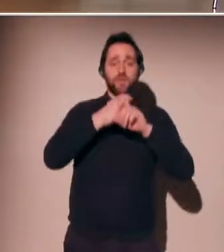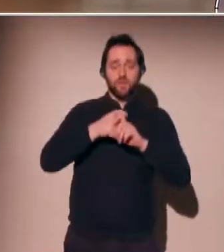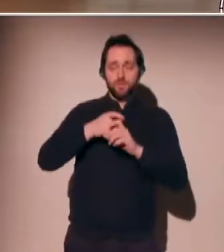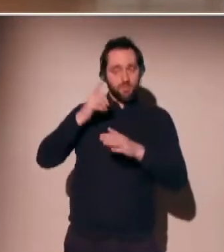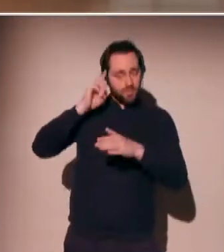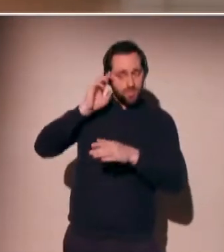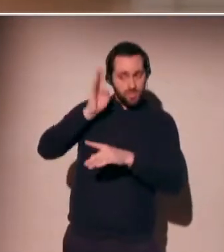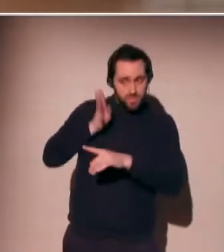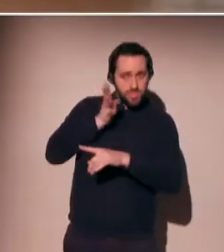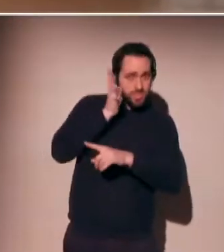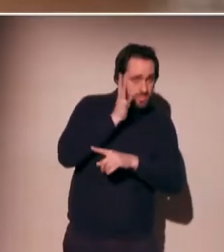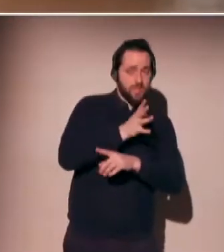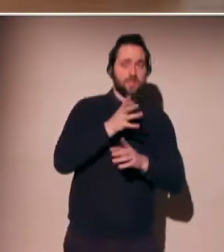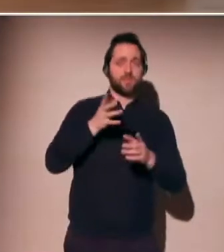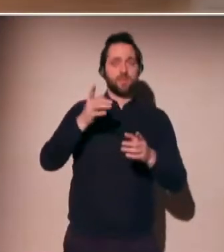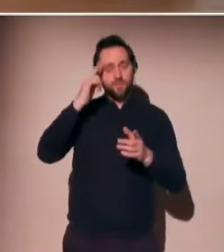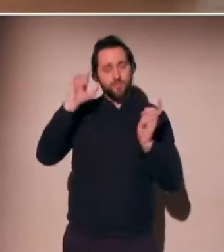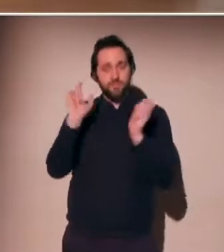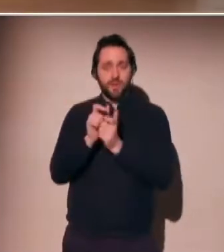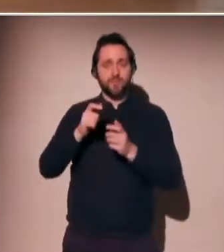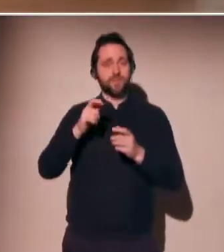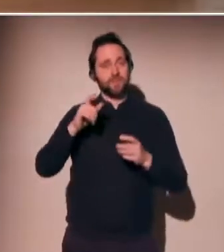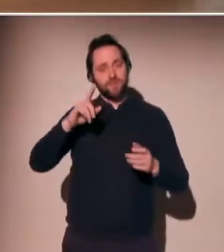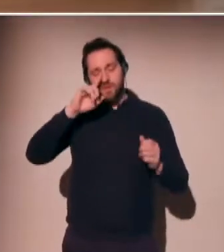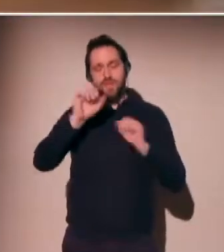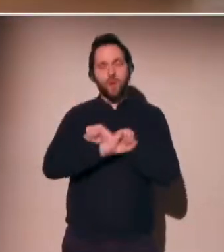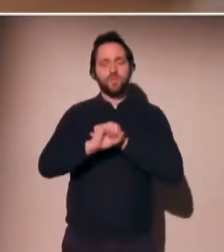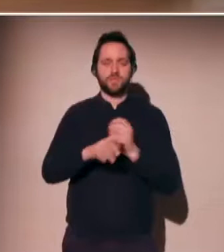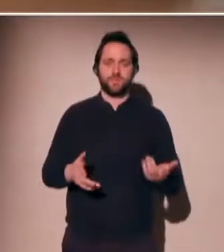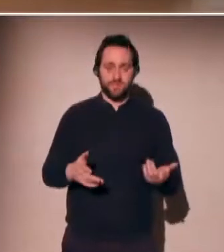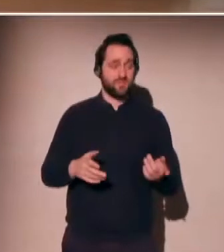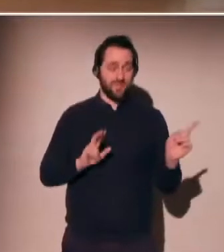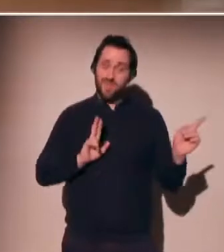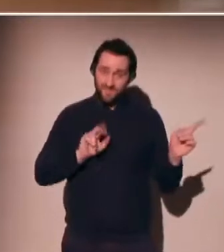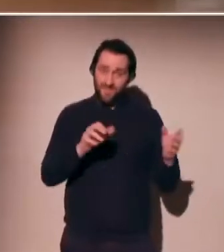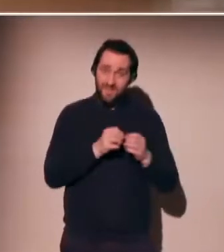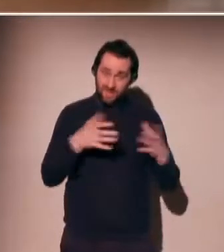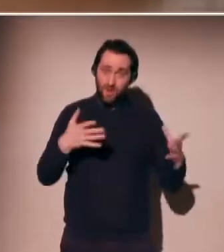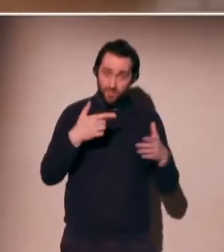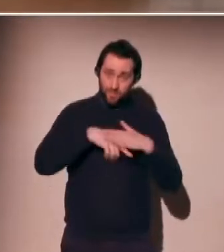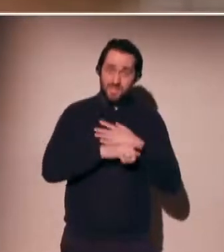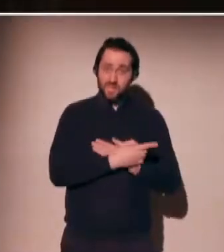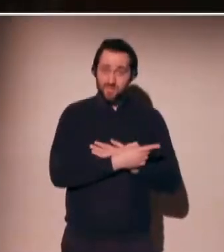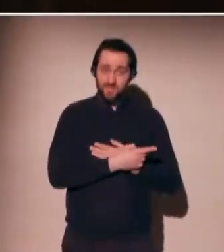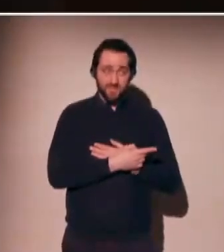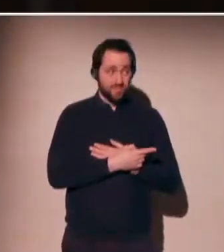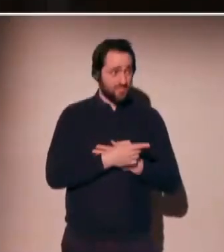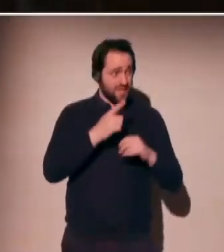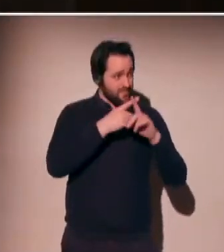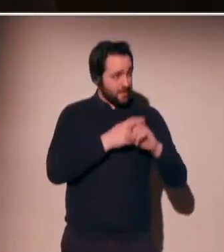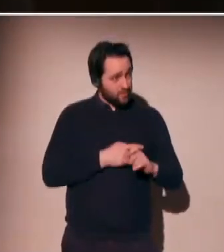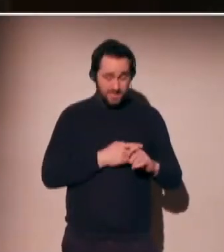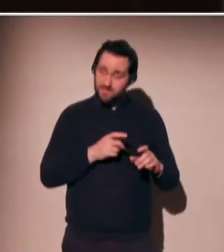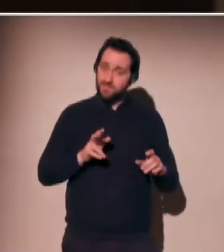tout cas, donc ces algorithmes vont être développés. Et est-ce qu'il y aura quand même une vérification de ces algorithmes? Pourquoi est-ce que